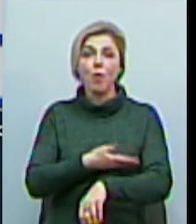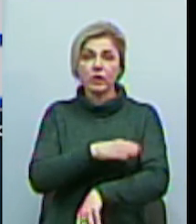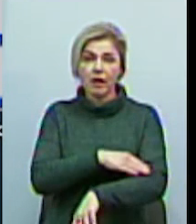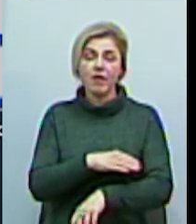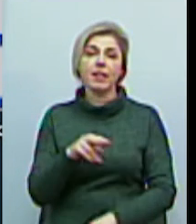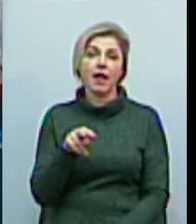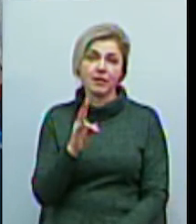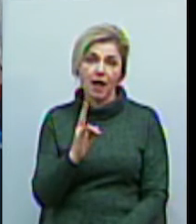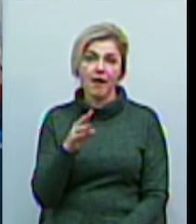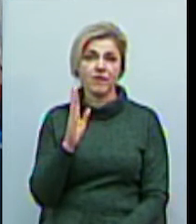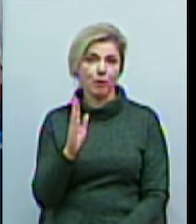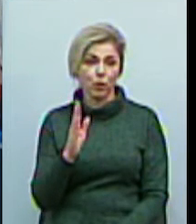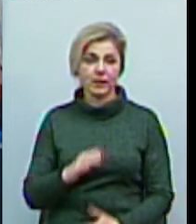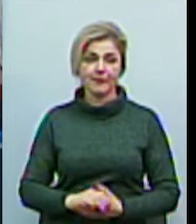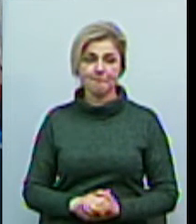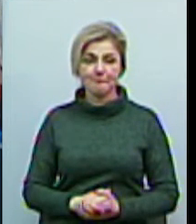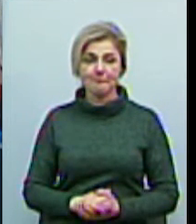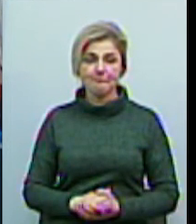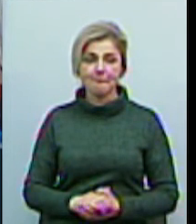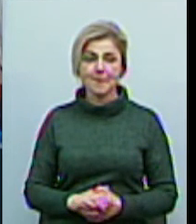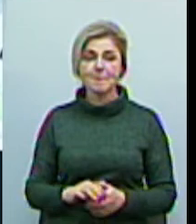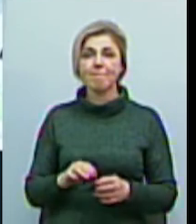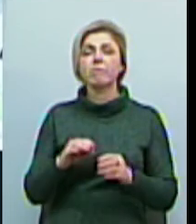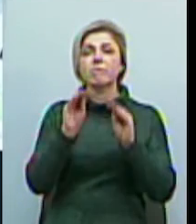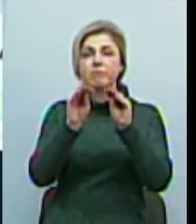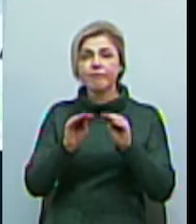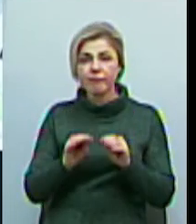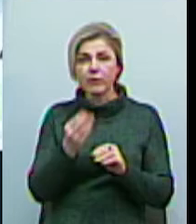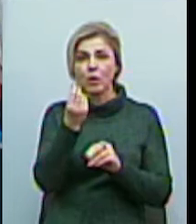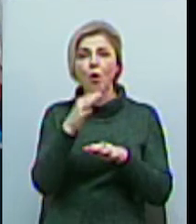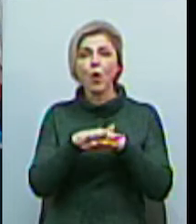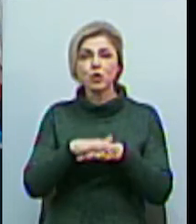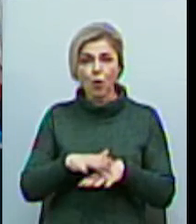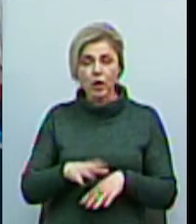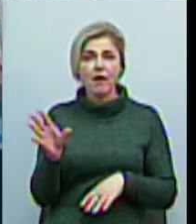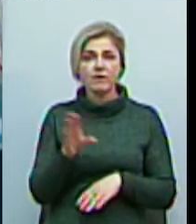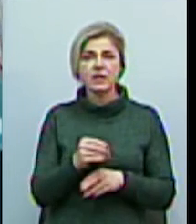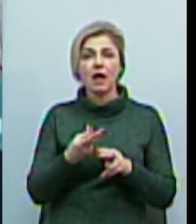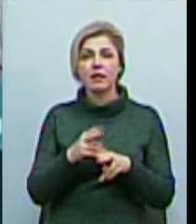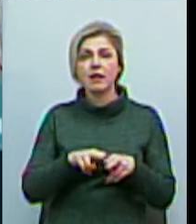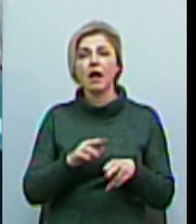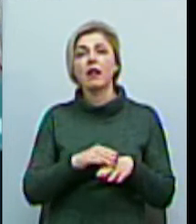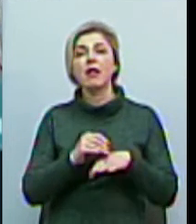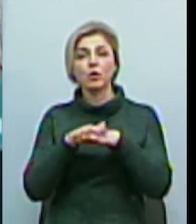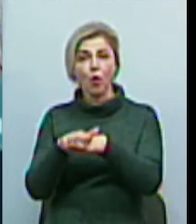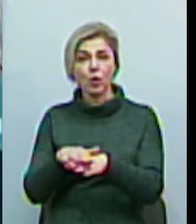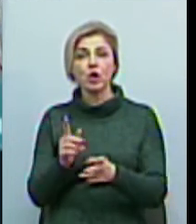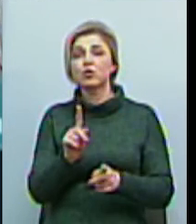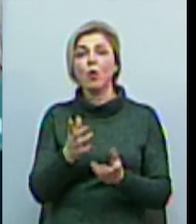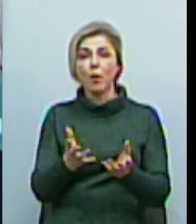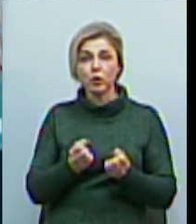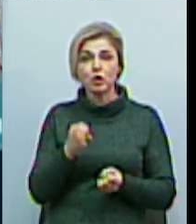Наталія Барболіна. Складається окремий кошторис, всі ті надходження, які вони отримують від учасників,